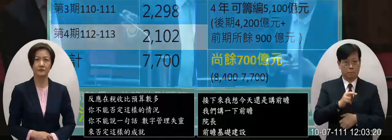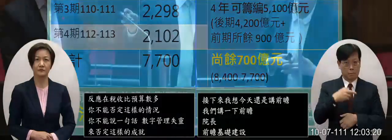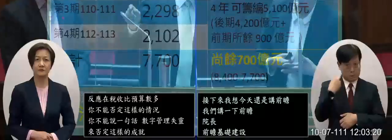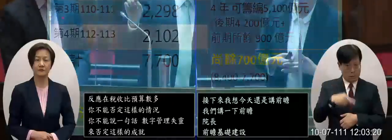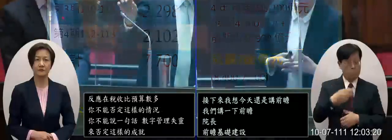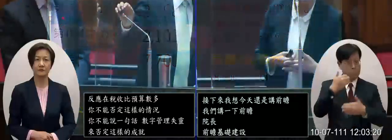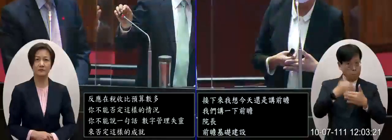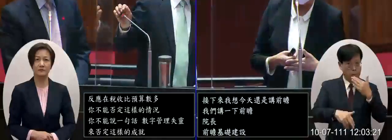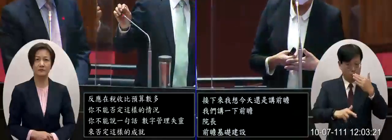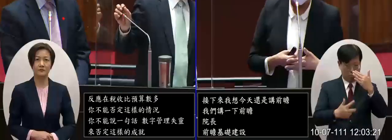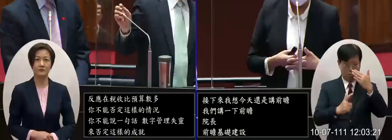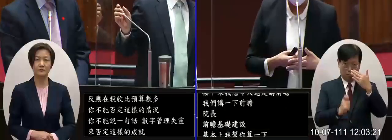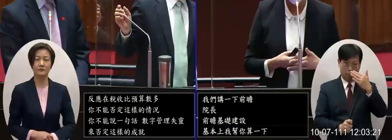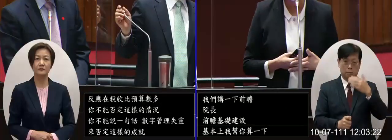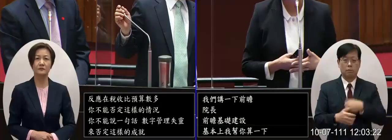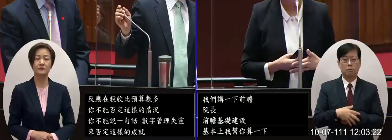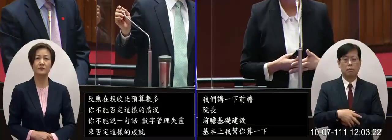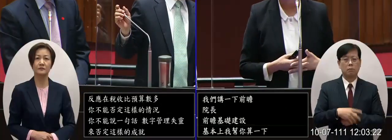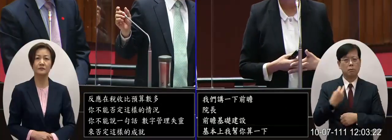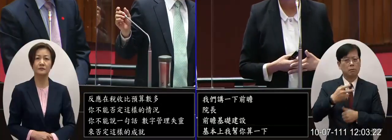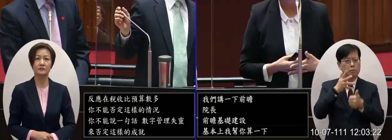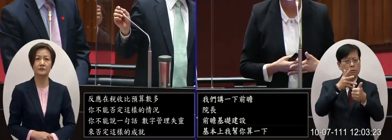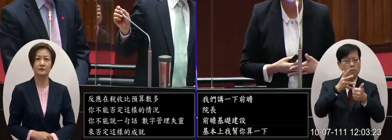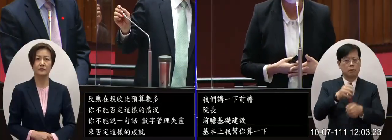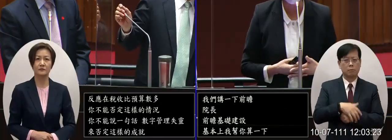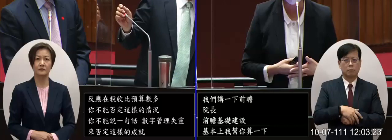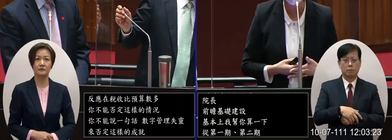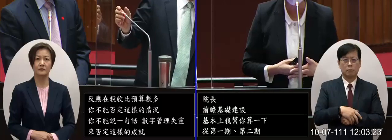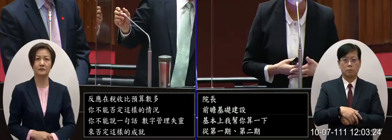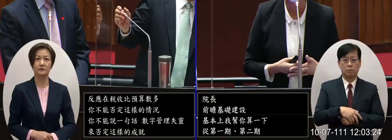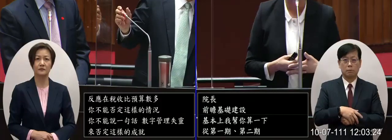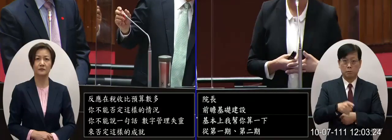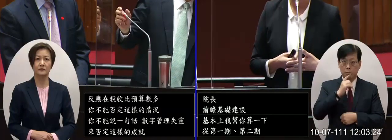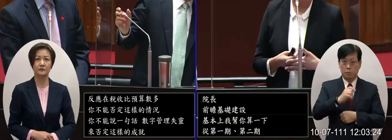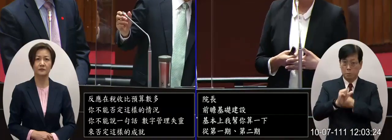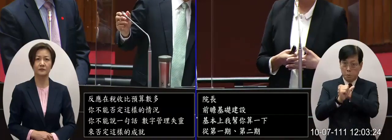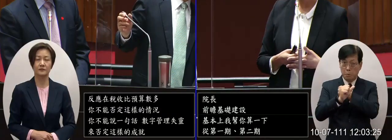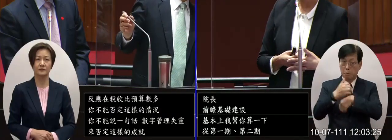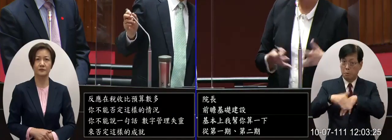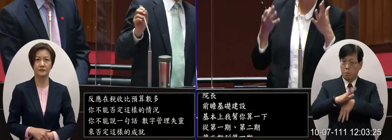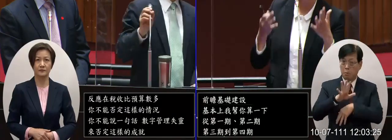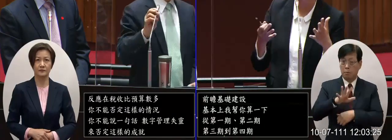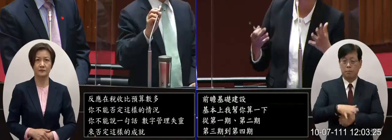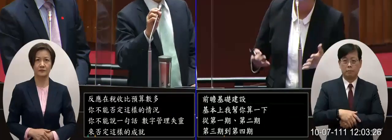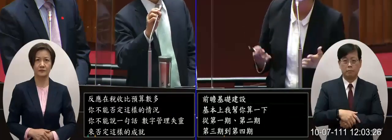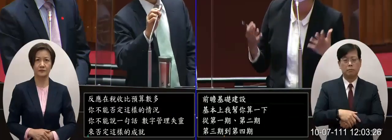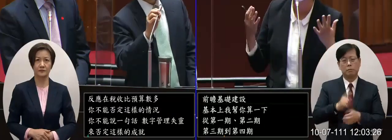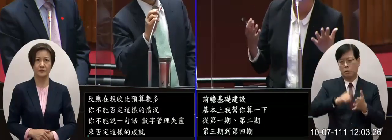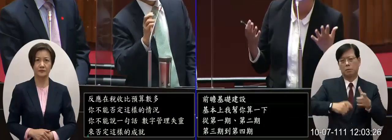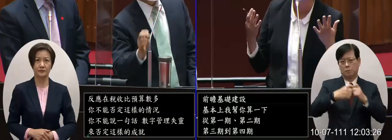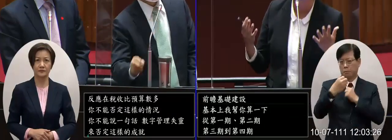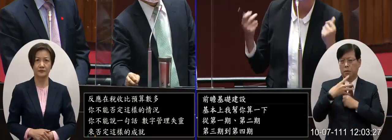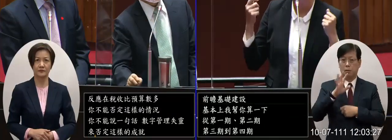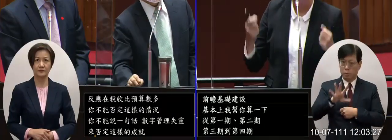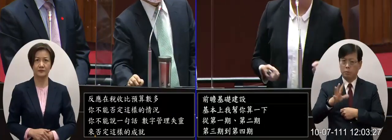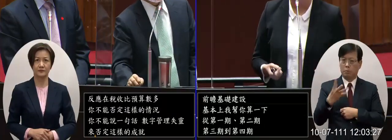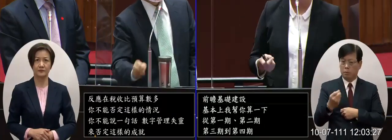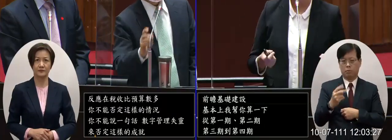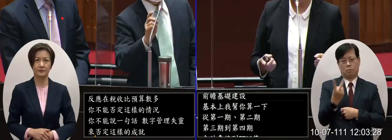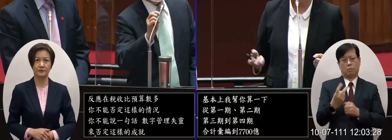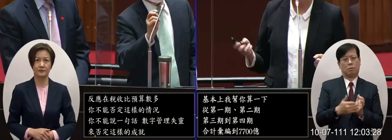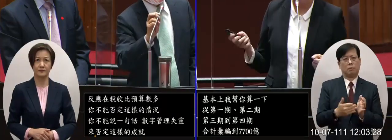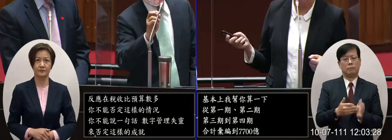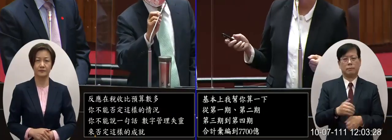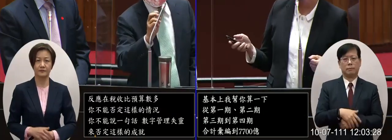有剩下700亿。我想请问一下，有没有第五期？请简单回答我有没有就